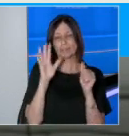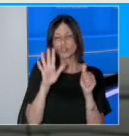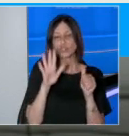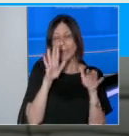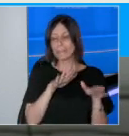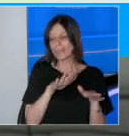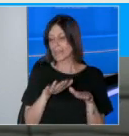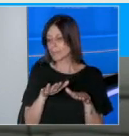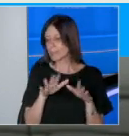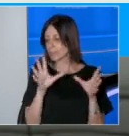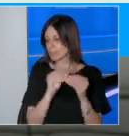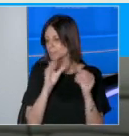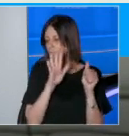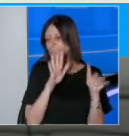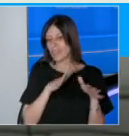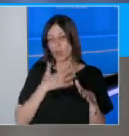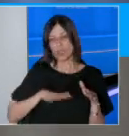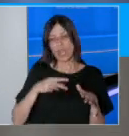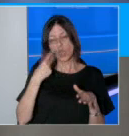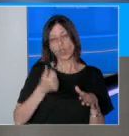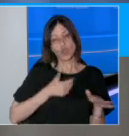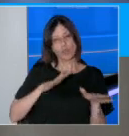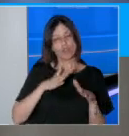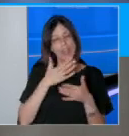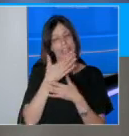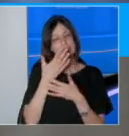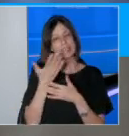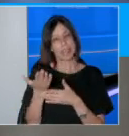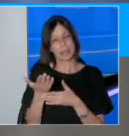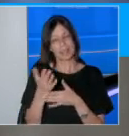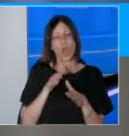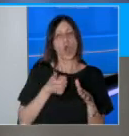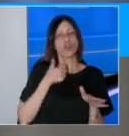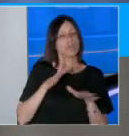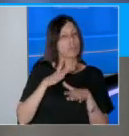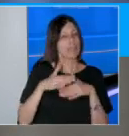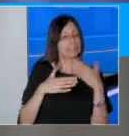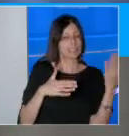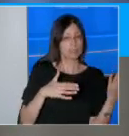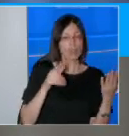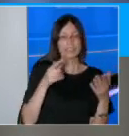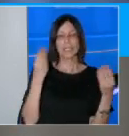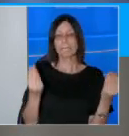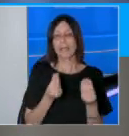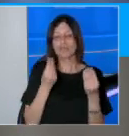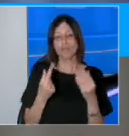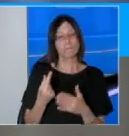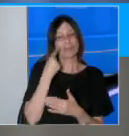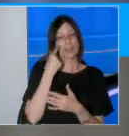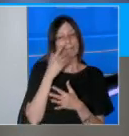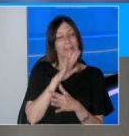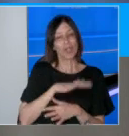מנדטים, רוצה להיות ראש ממשלת ימין, ראש ממשלת שמאל. וזה משהו שמדהים איך